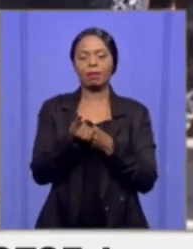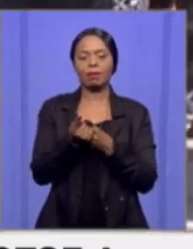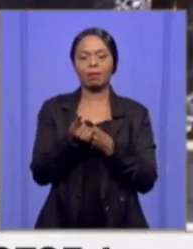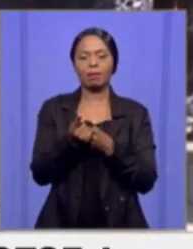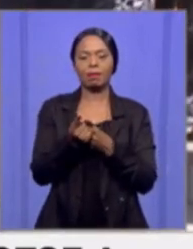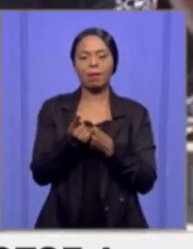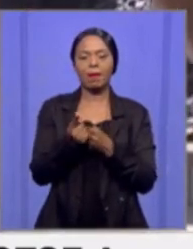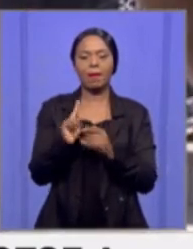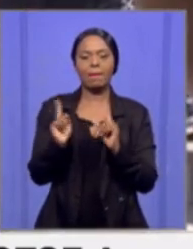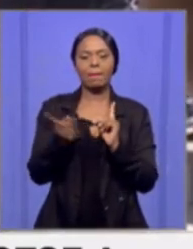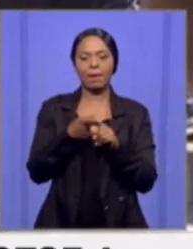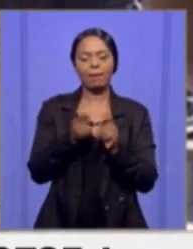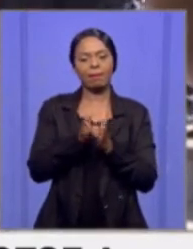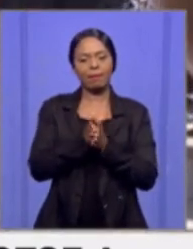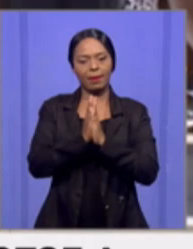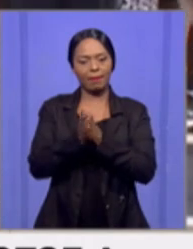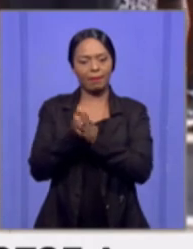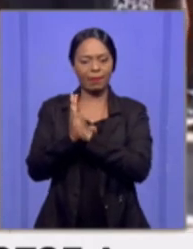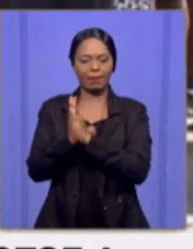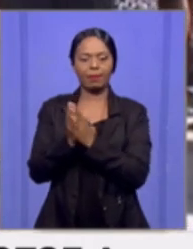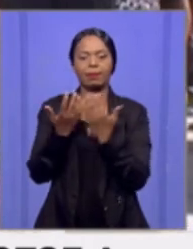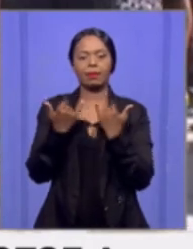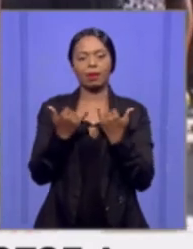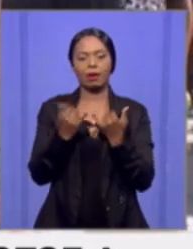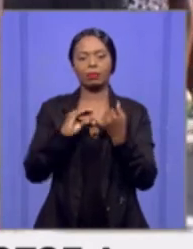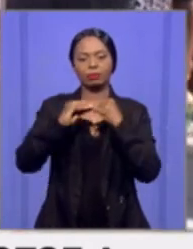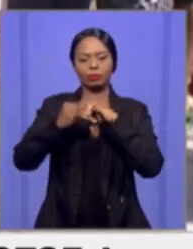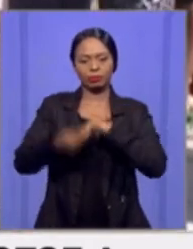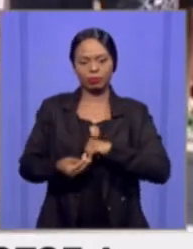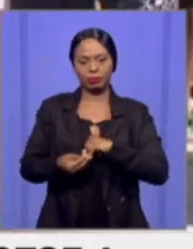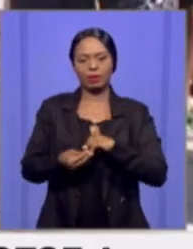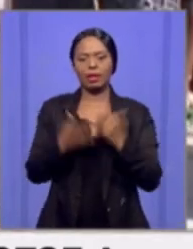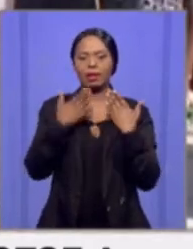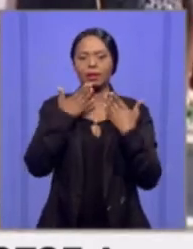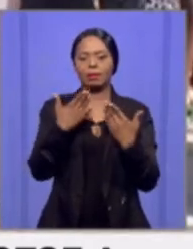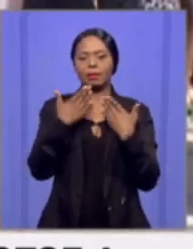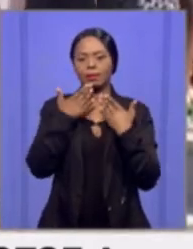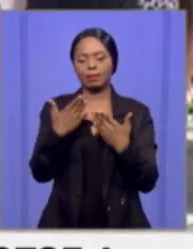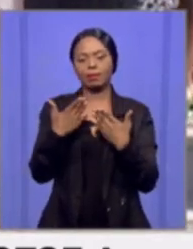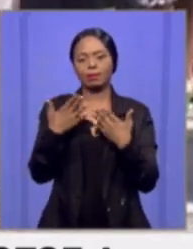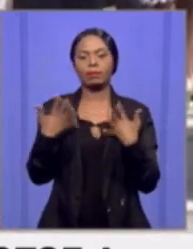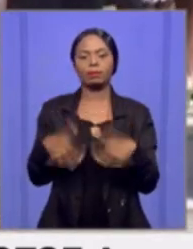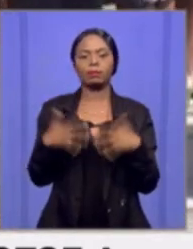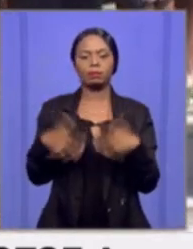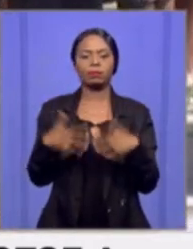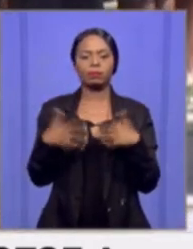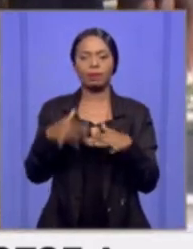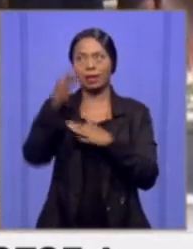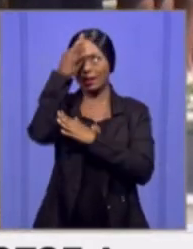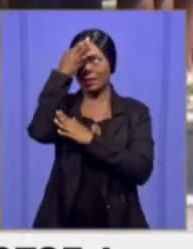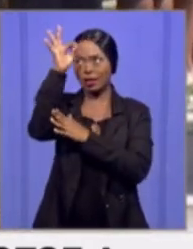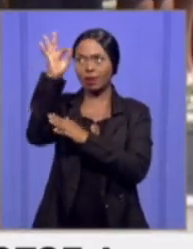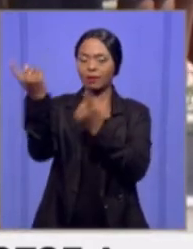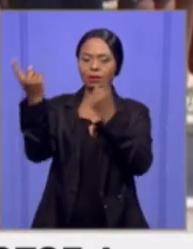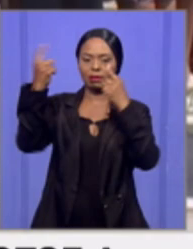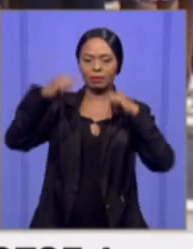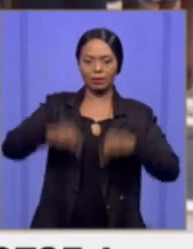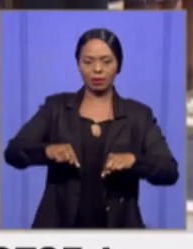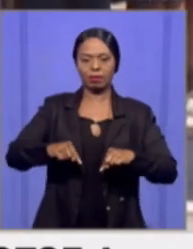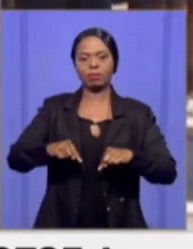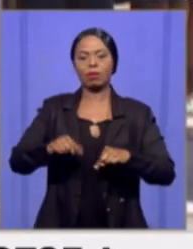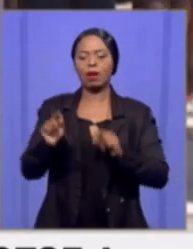ri ko tenda ra tanganedza ra livhuwa nanga he muvhuso wa ḓa wa ri rumela